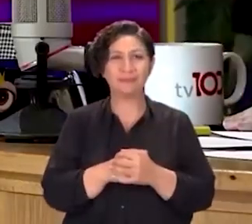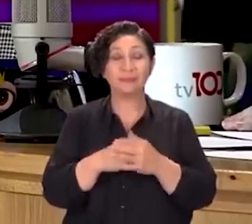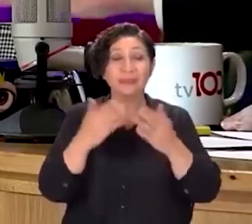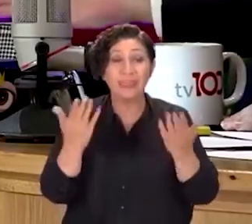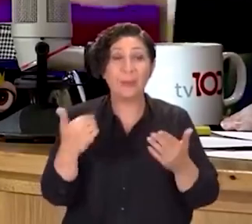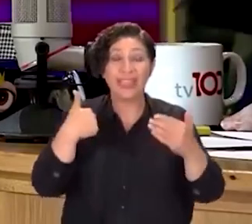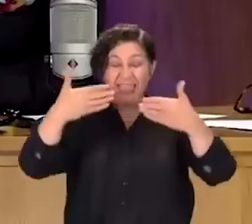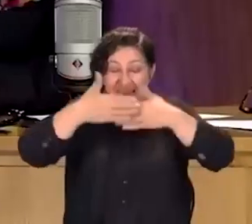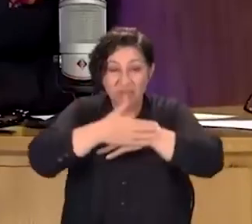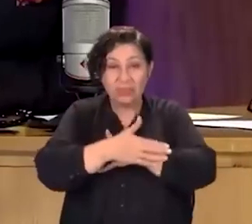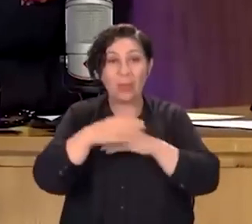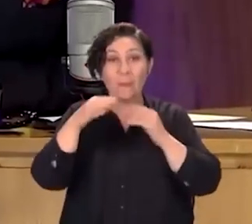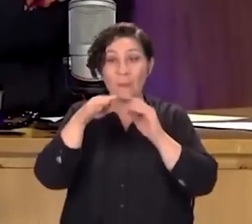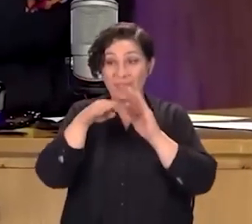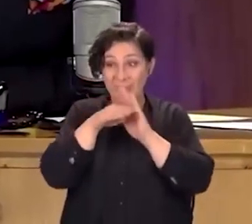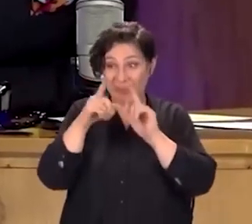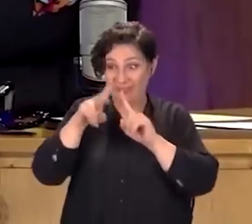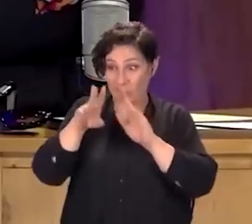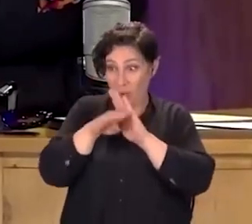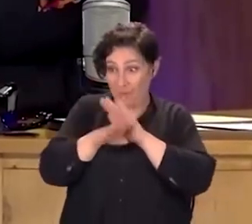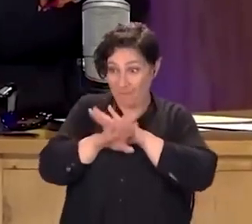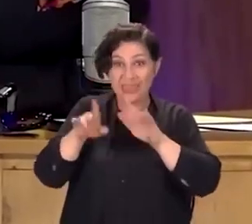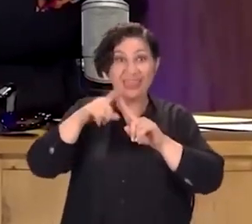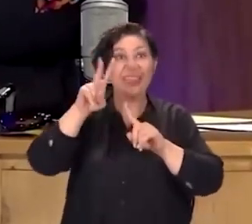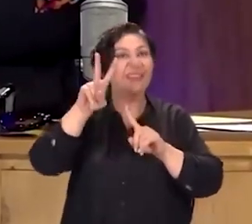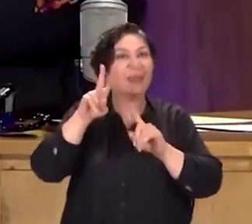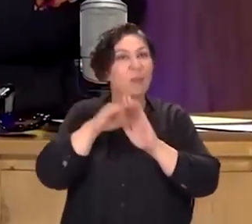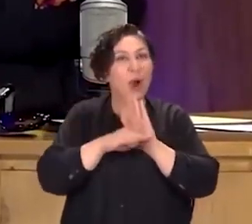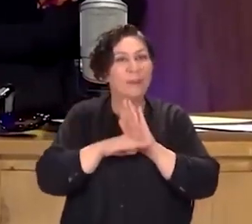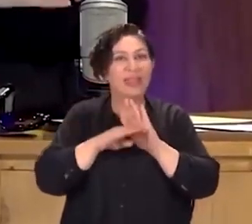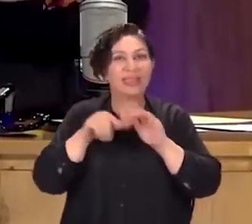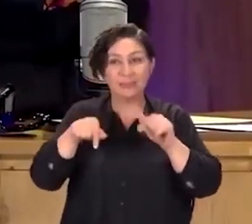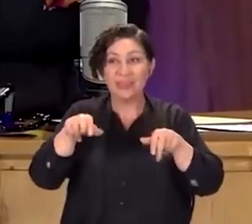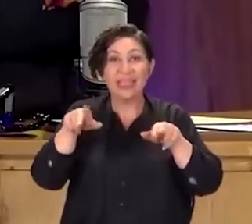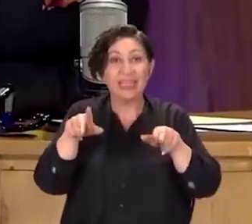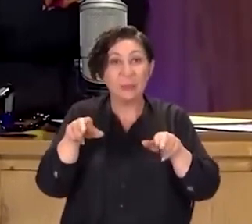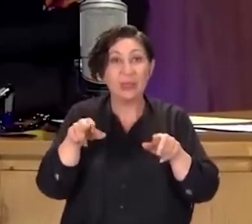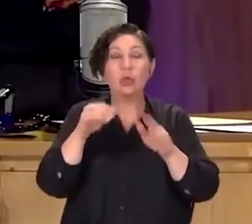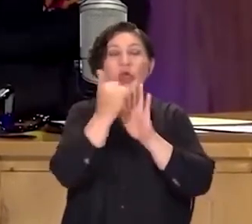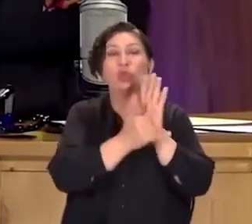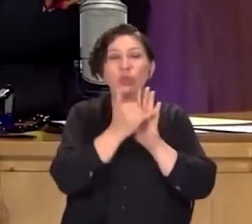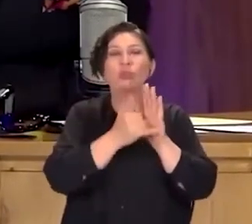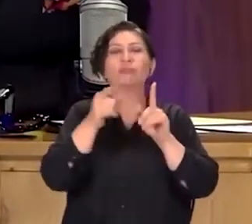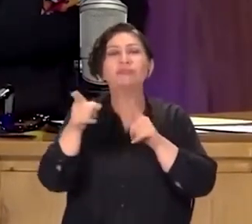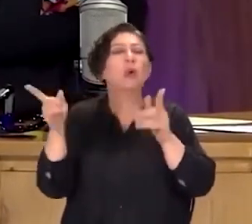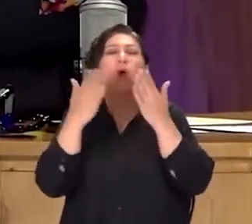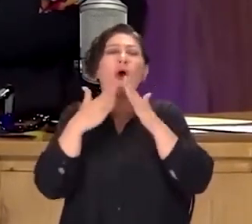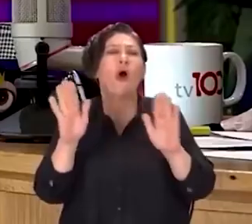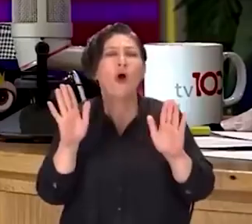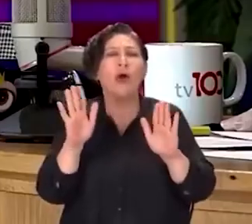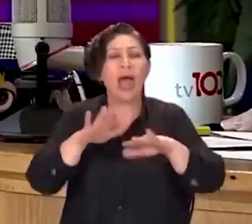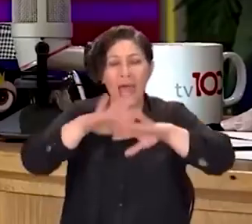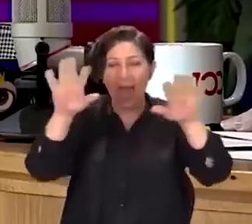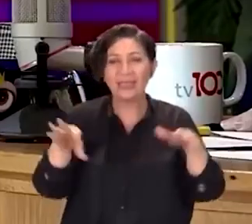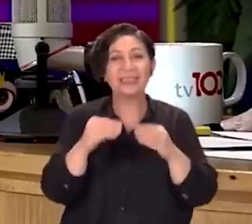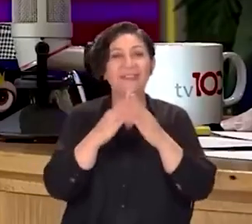tabii ben geceleri programdan sonra, tabii ki bu televizyon programları şimdiki gibi YouTube şu bu filan yok. Tabii.